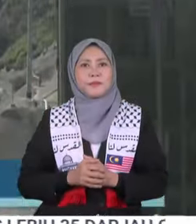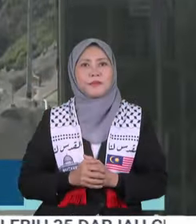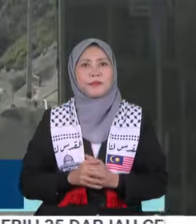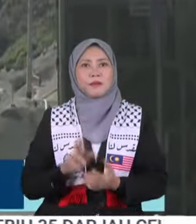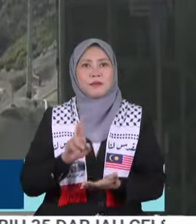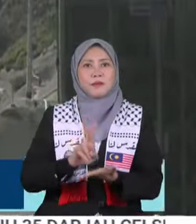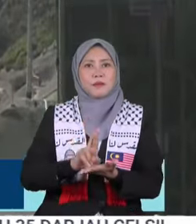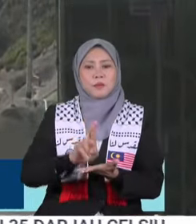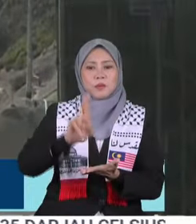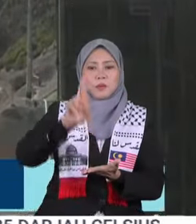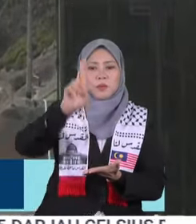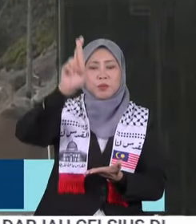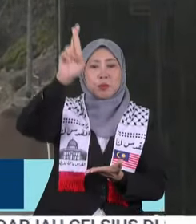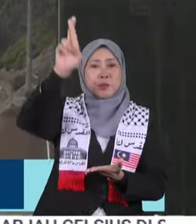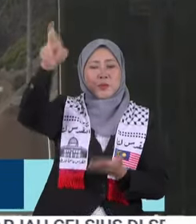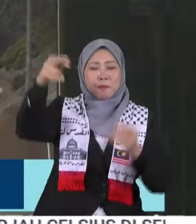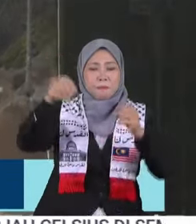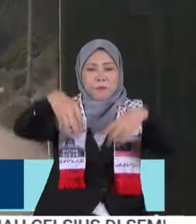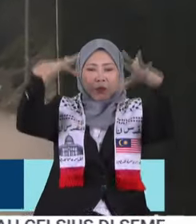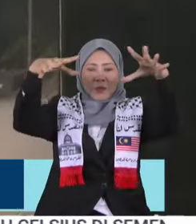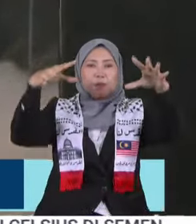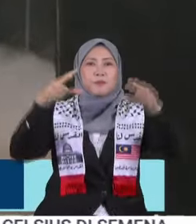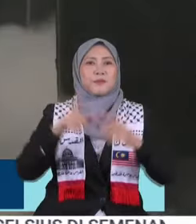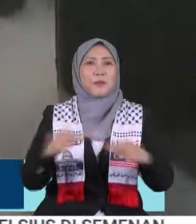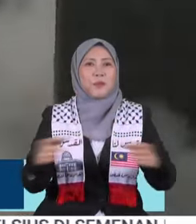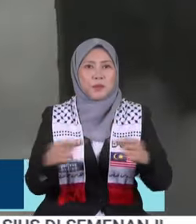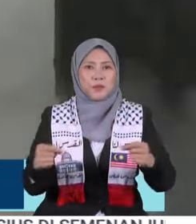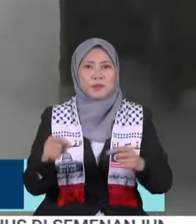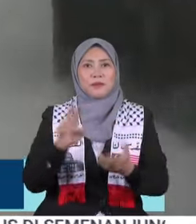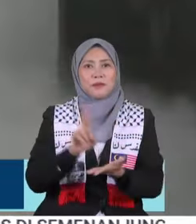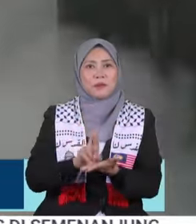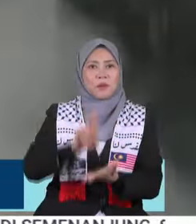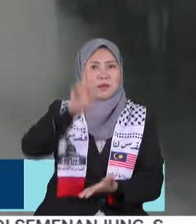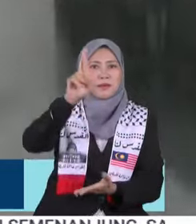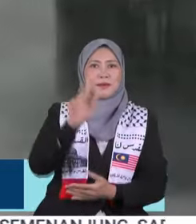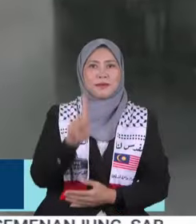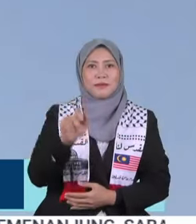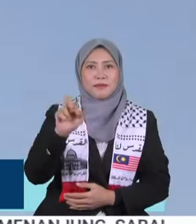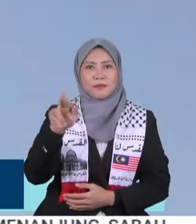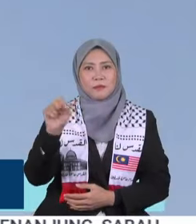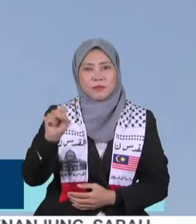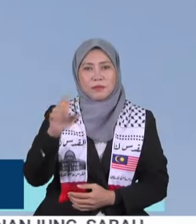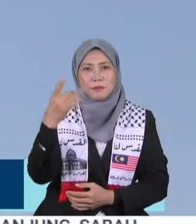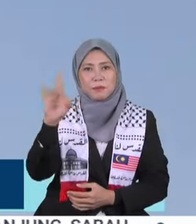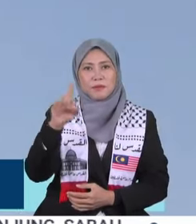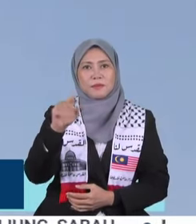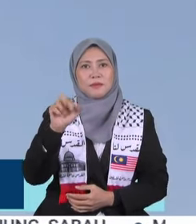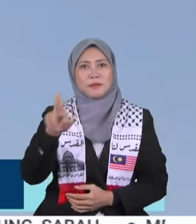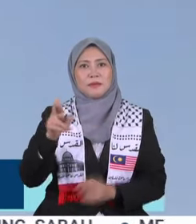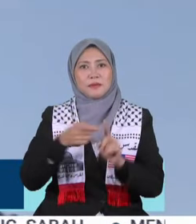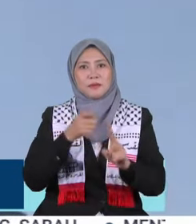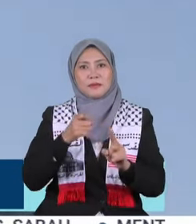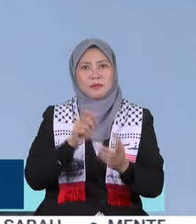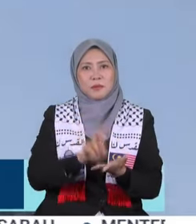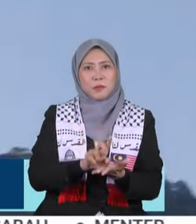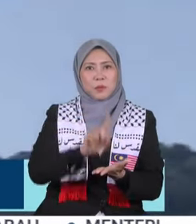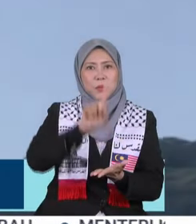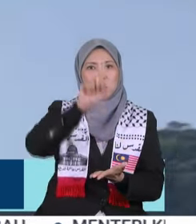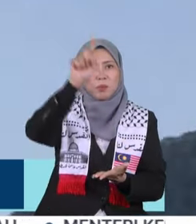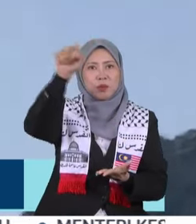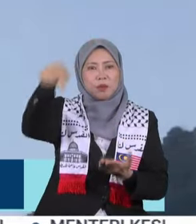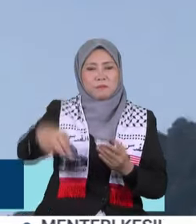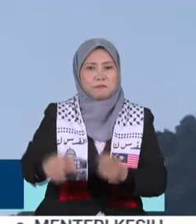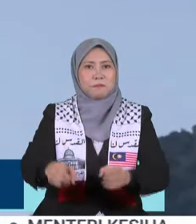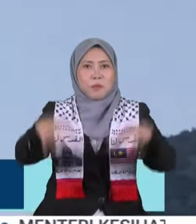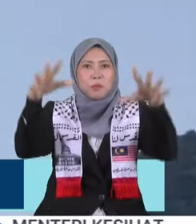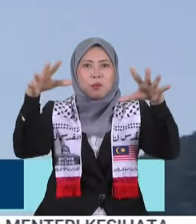Sebuah roket Jepun meletup sejurus selepas dilancarkan. Roket Kairos berukuran 18 meter meletup dari pad pelancaran di wilayah Wakayama di